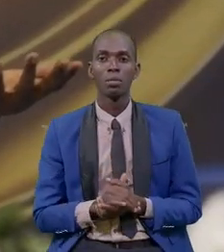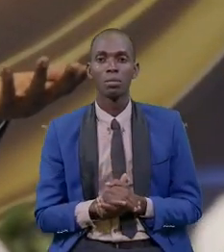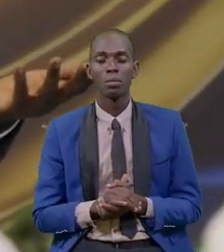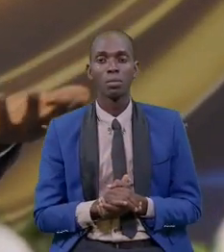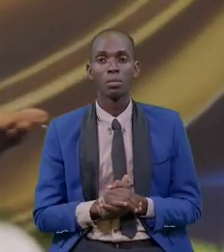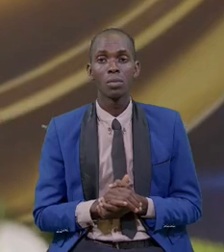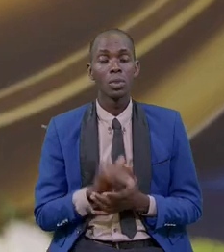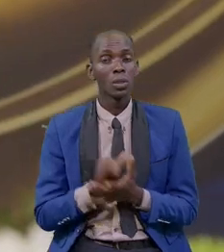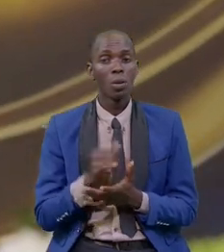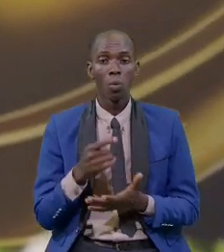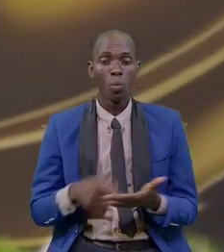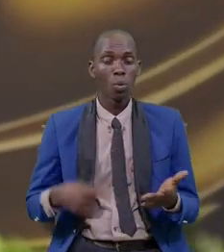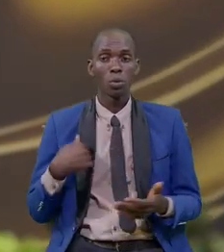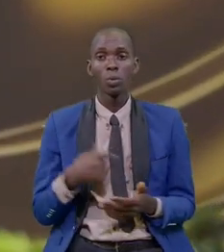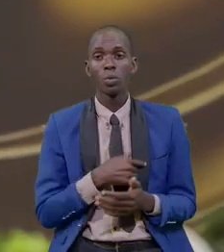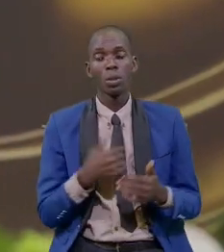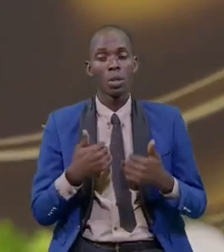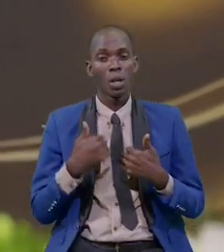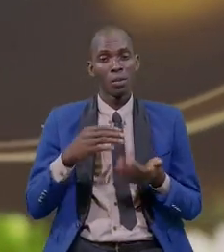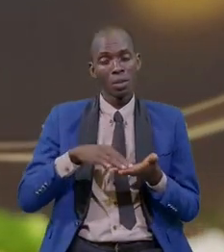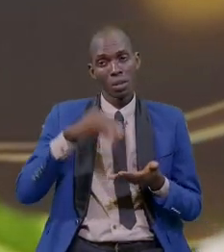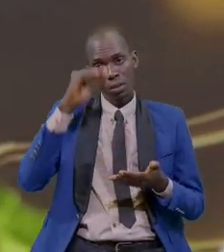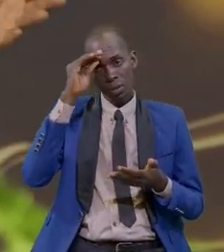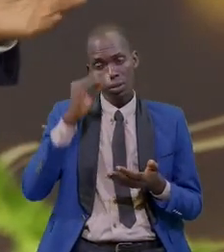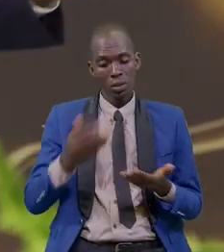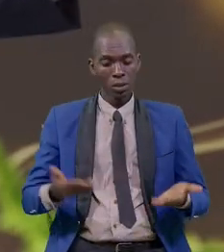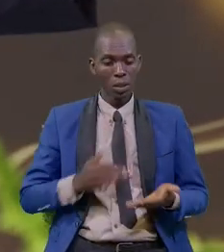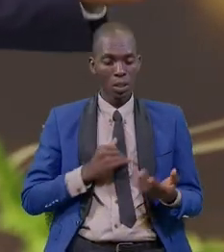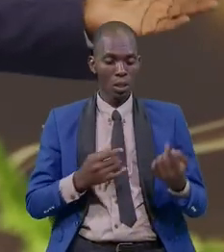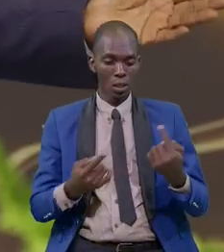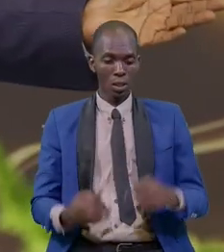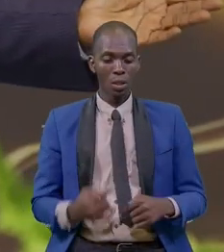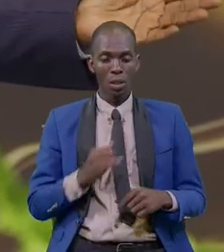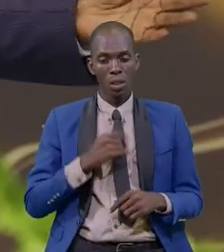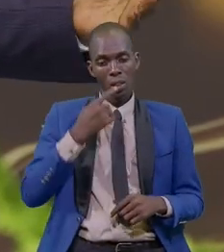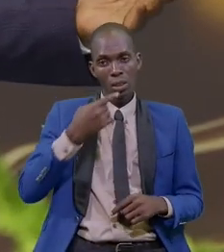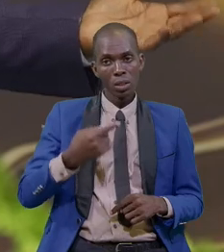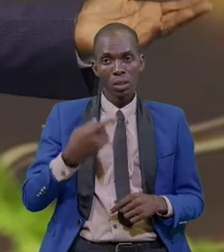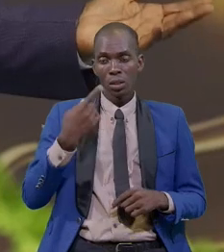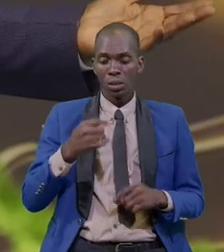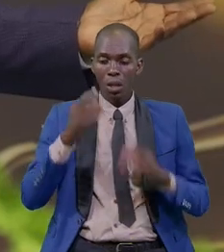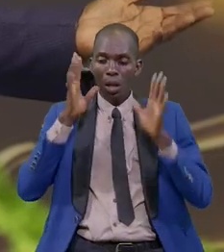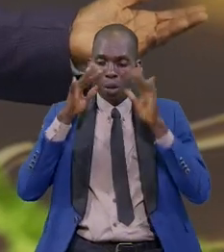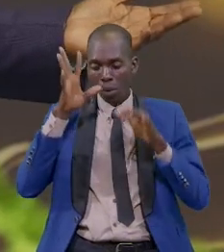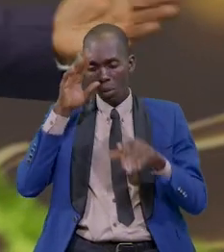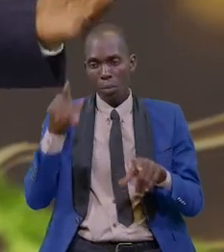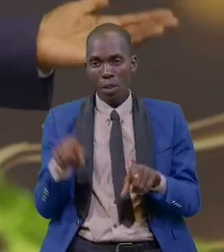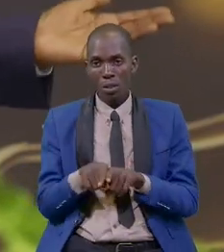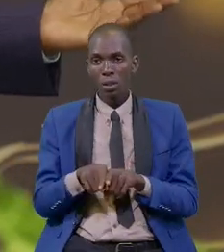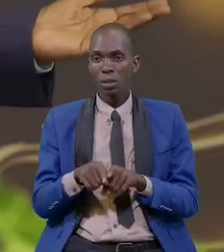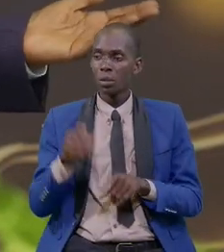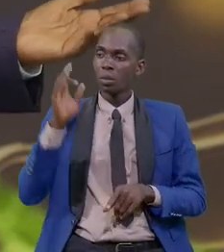C'est ce que nous avons appris, non? Ici, je suis venu, j'ai parlé. Le musulman est venu également au pupitre. Il a